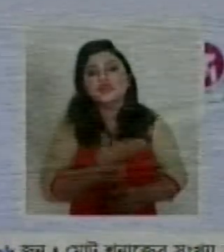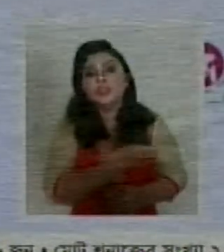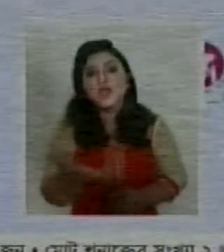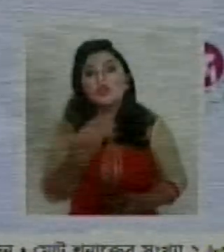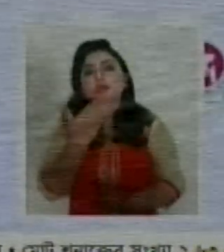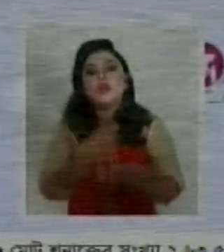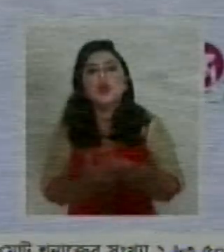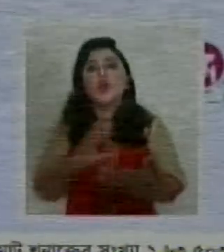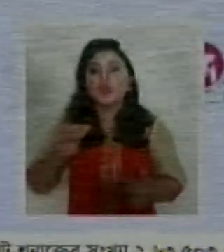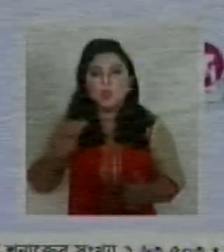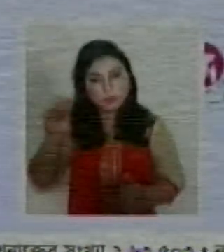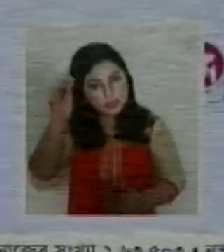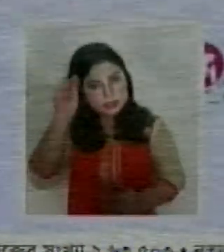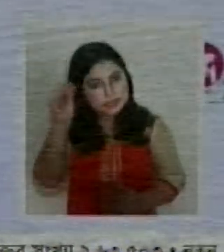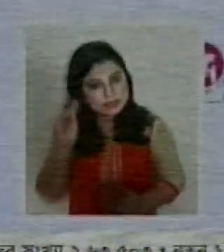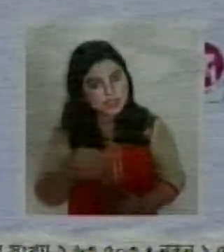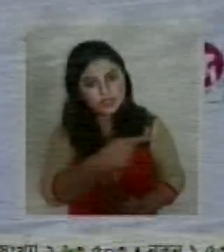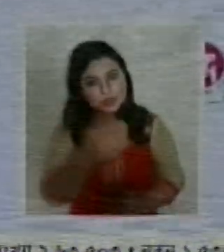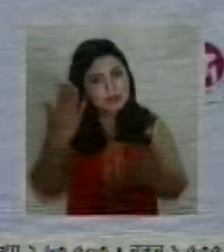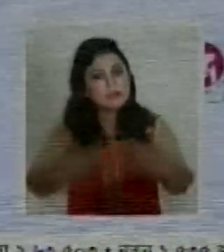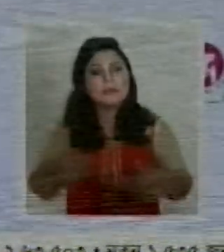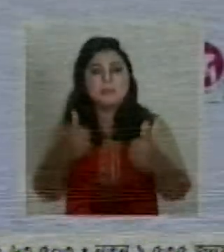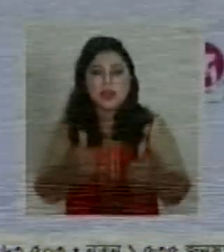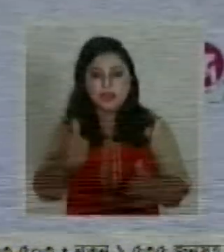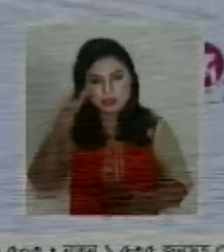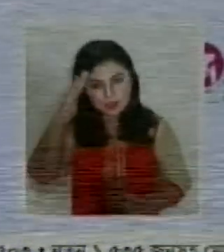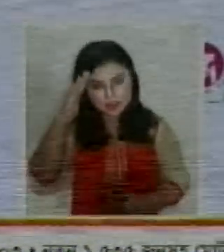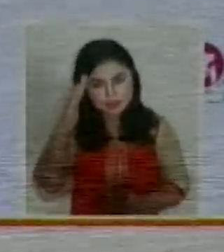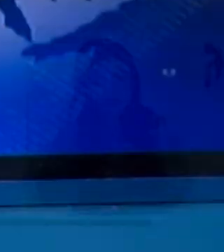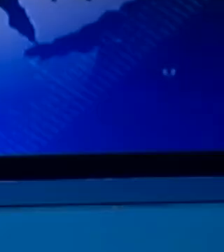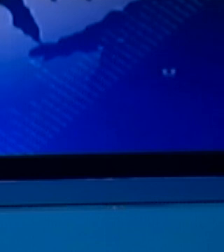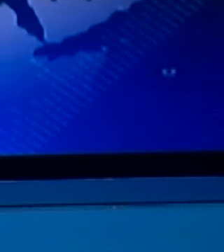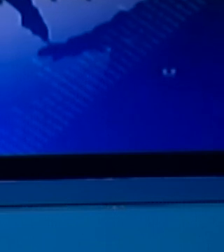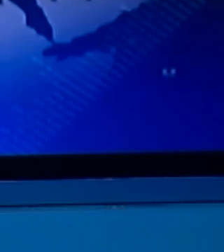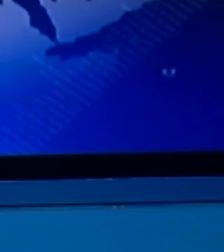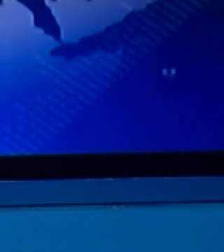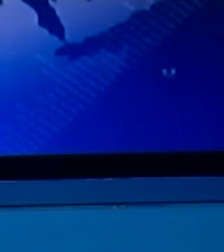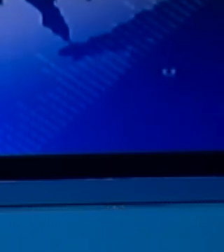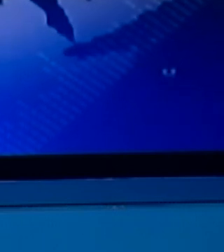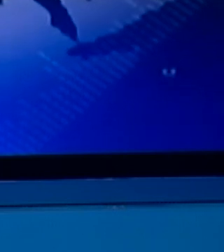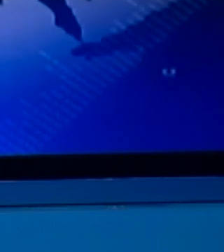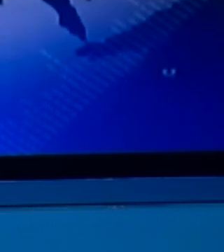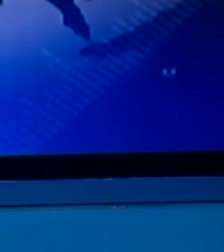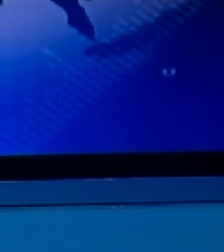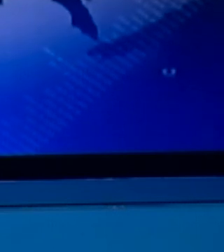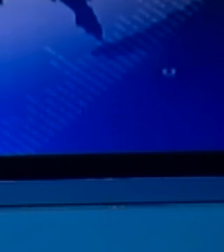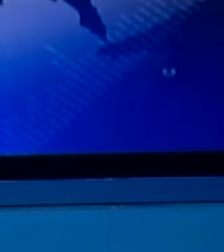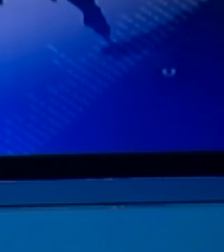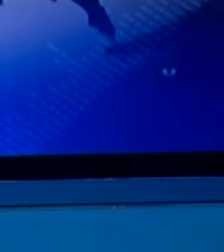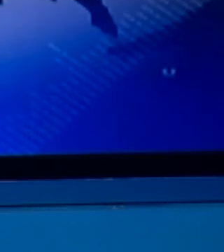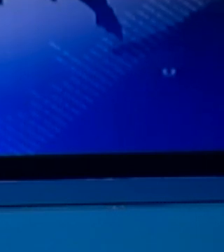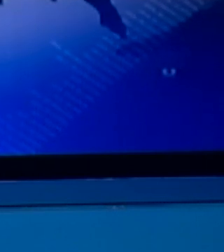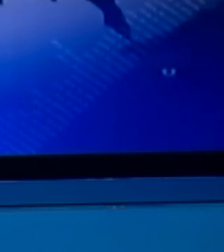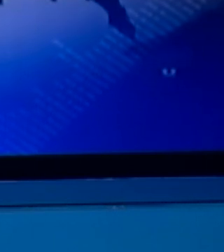24 ঘন্টায় নমুনা পরীক্ষা হয়েছে 14,820। এছাড়া সুস্থ হয়েছে 1,535 জন। এ পর্যন্ত সুস্থ